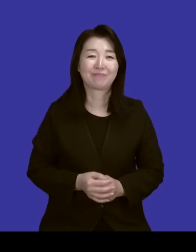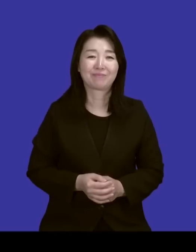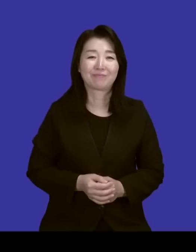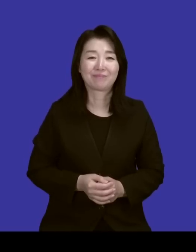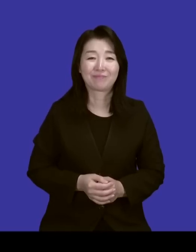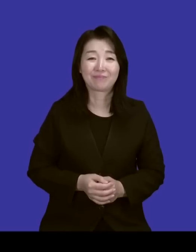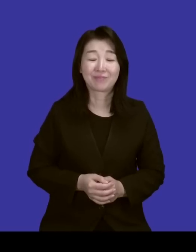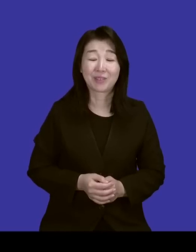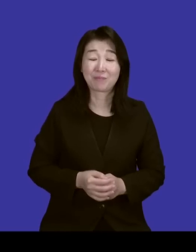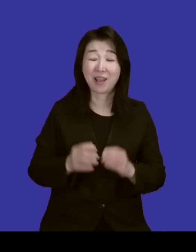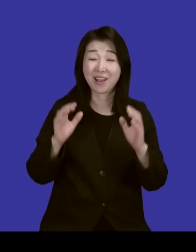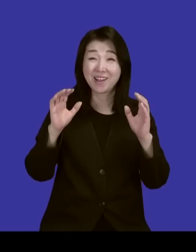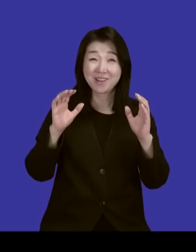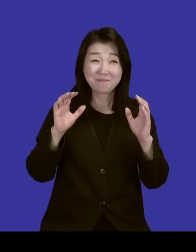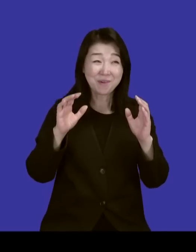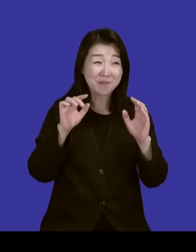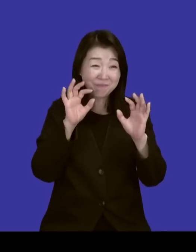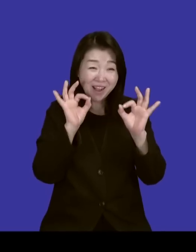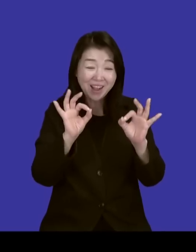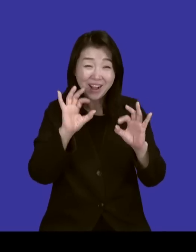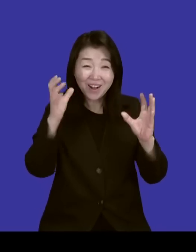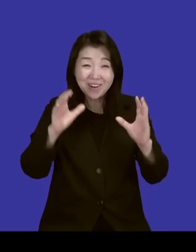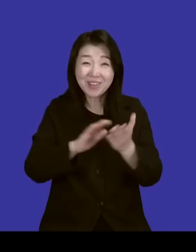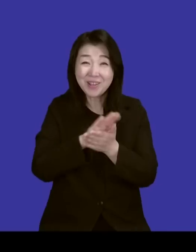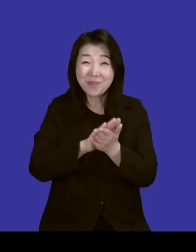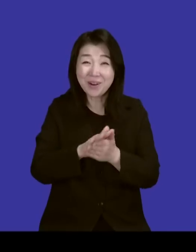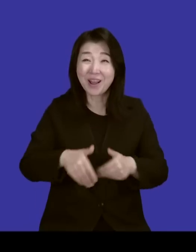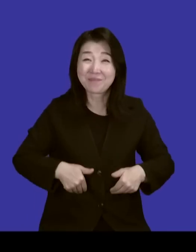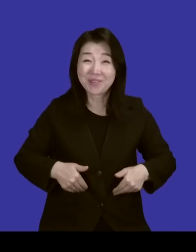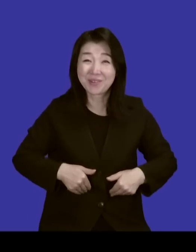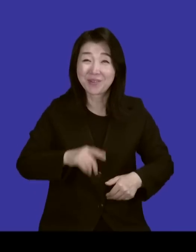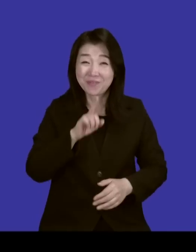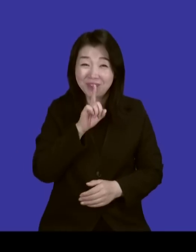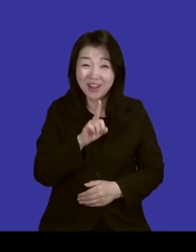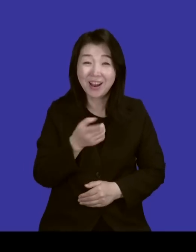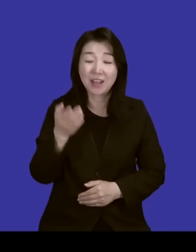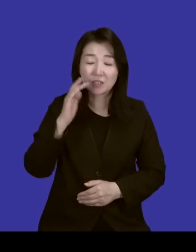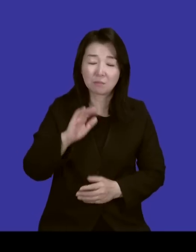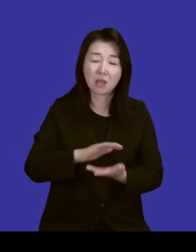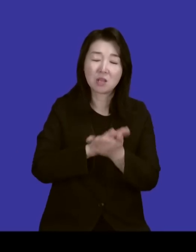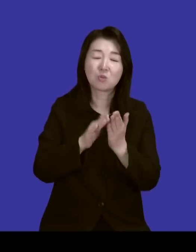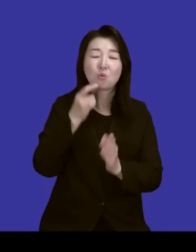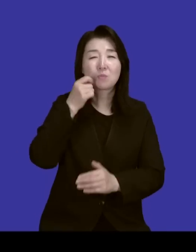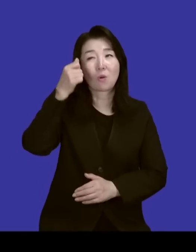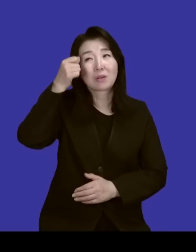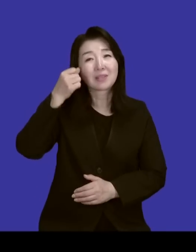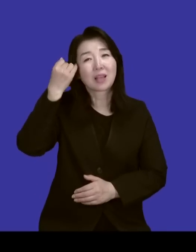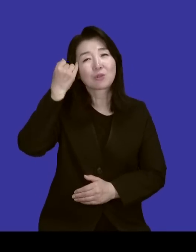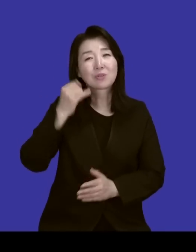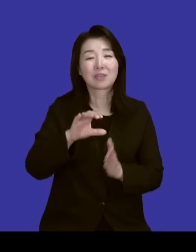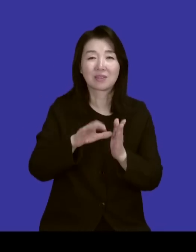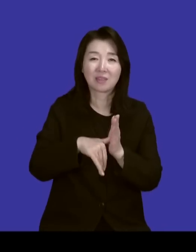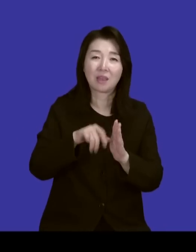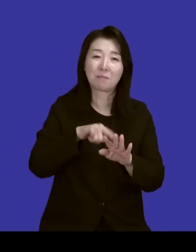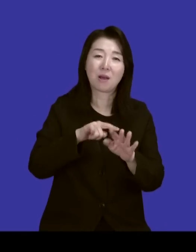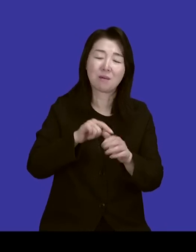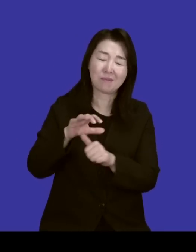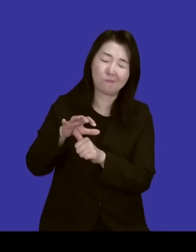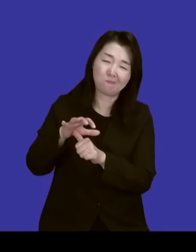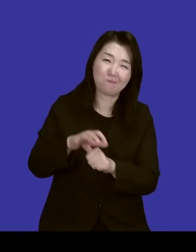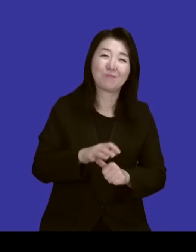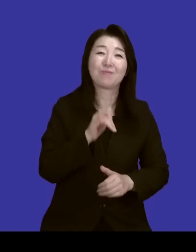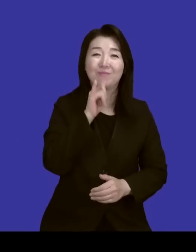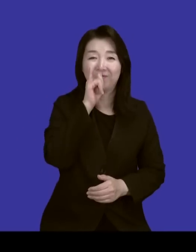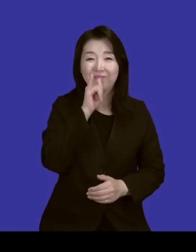예. 어린이는 놀아야 한다 그러는데 놀지 못하고 지난 사춘기에 대한 어떤 그 마음의 어떤 억눌림.